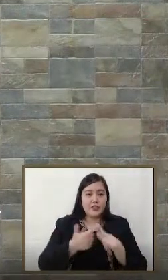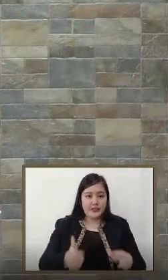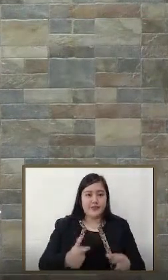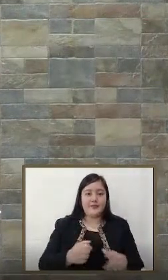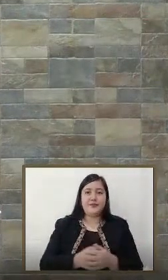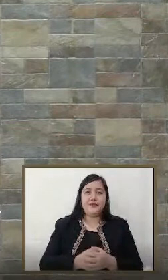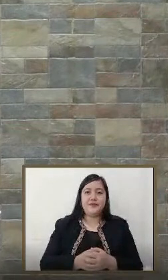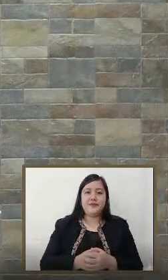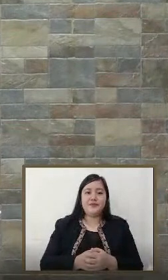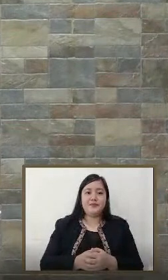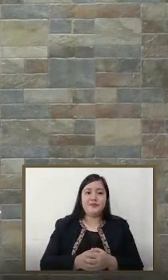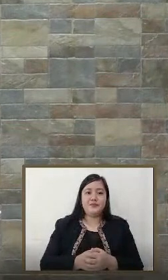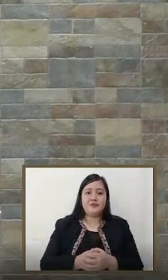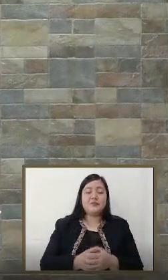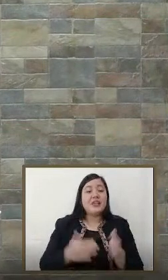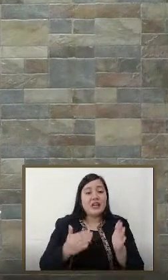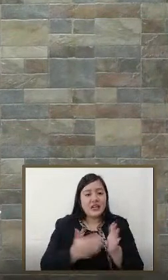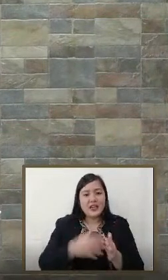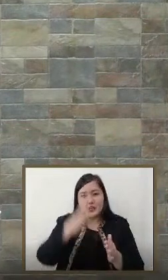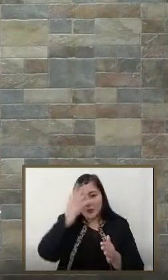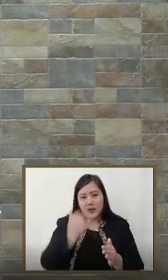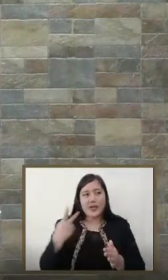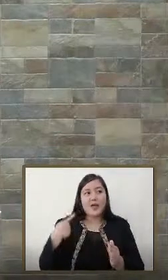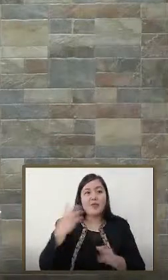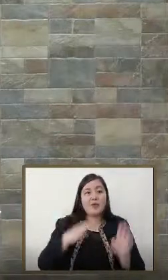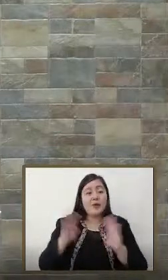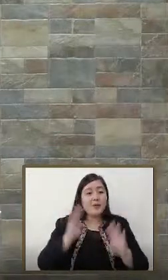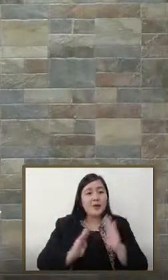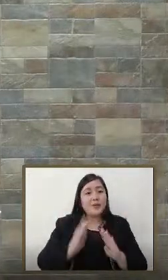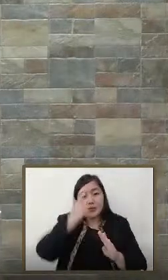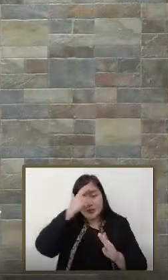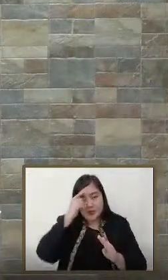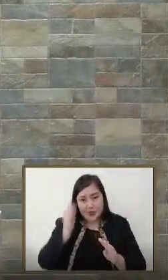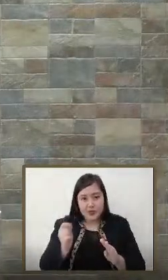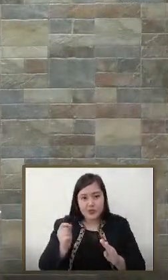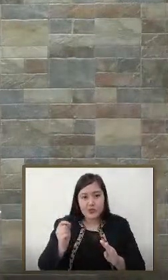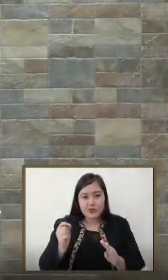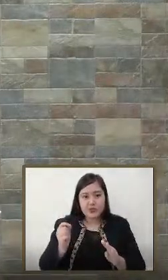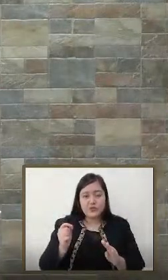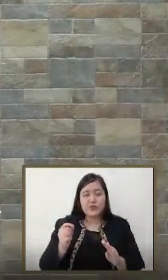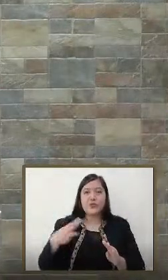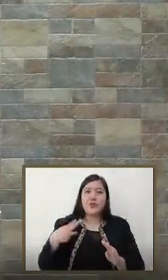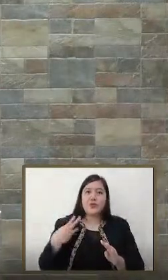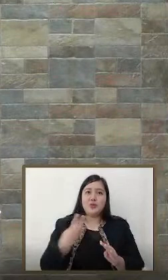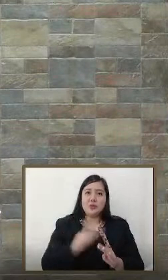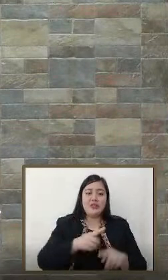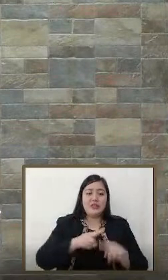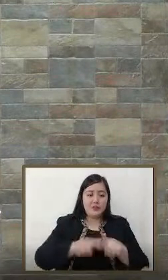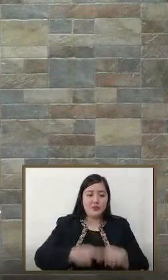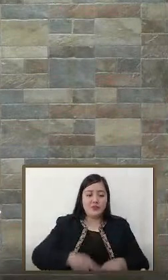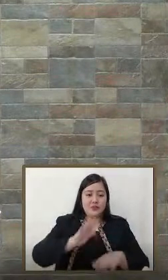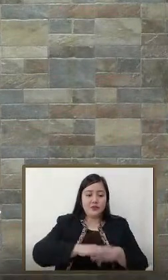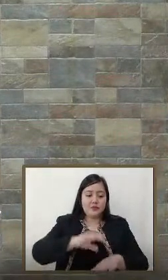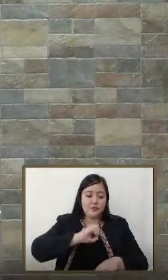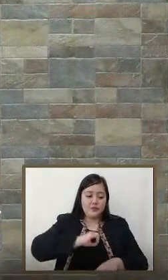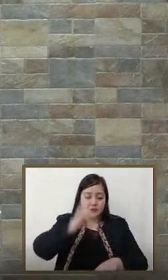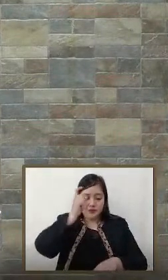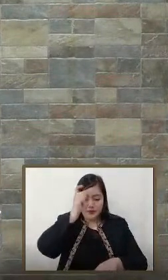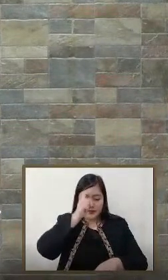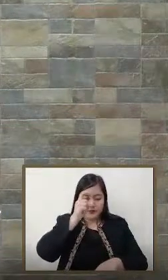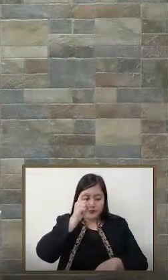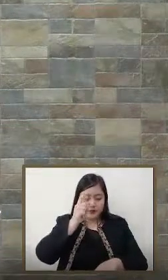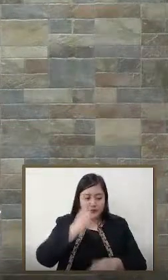See? Now, hindi man lamang tayo chinik. Alam niyo po, Ted, I want you to memorize this passage right here. James chapter 3, verse